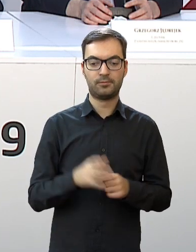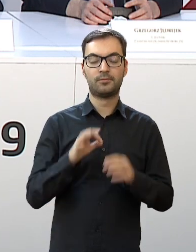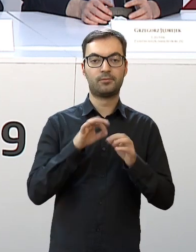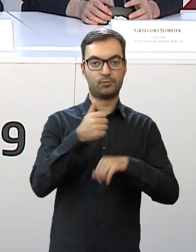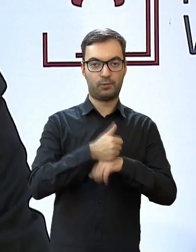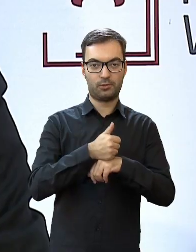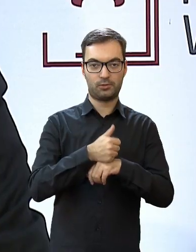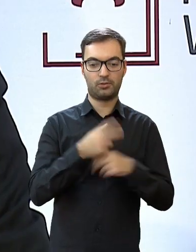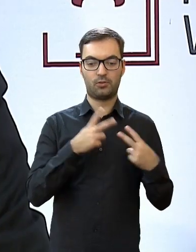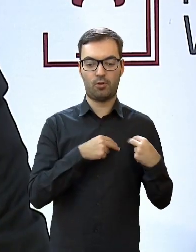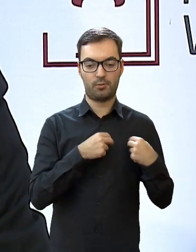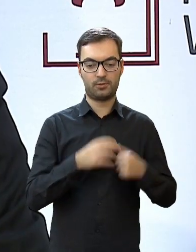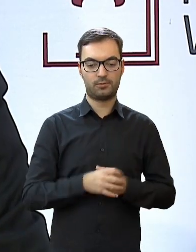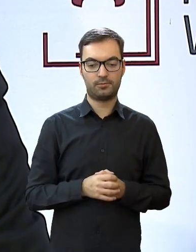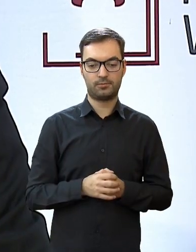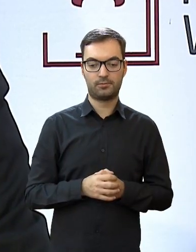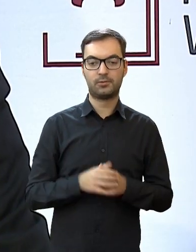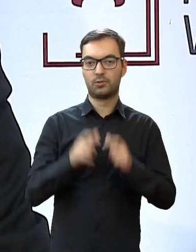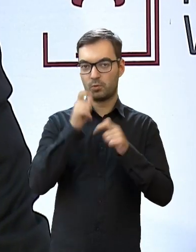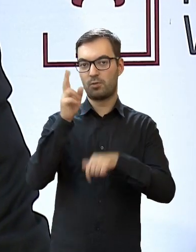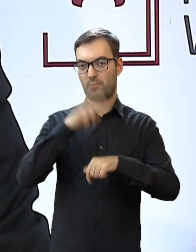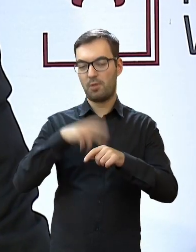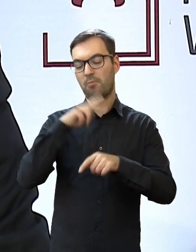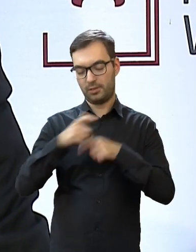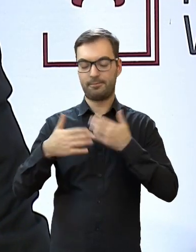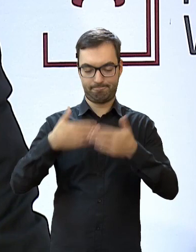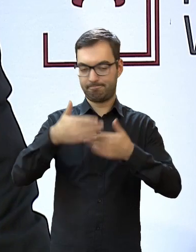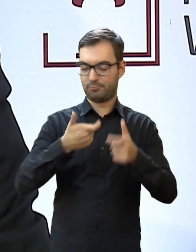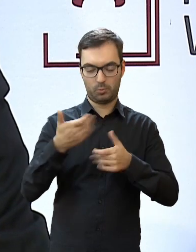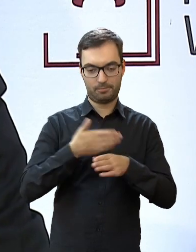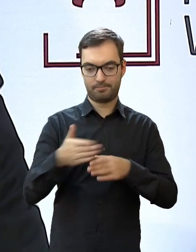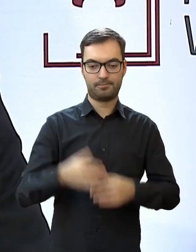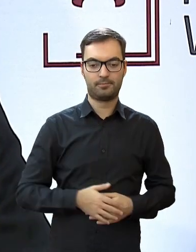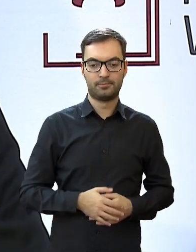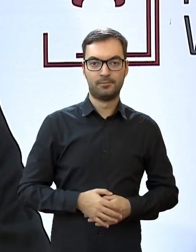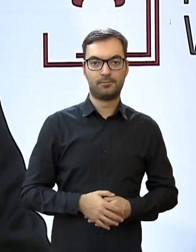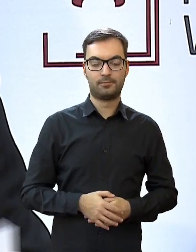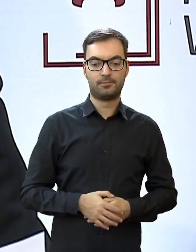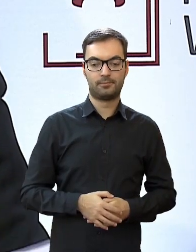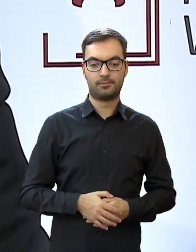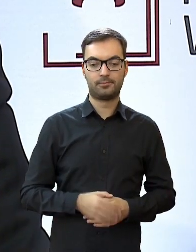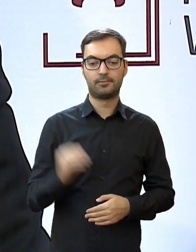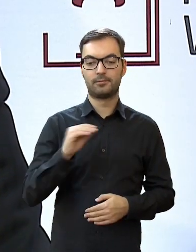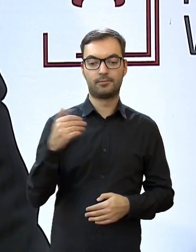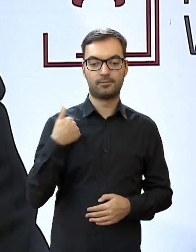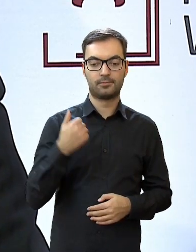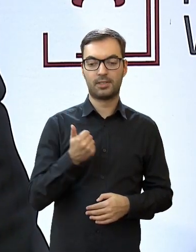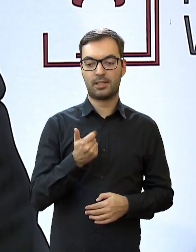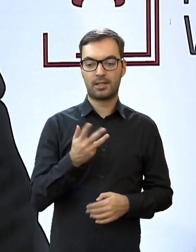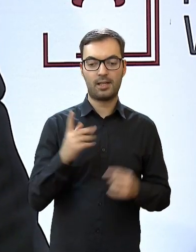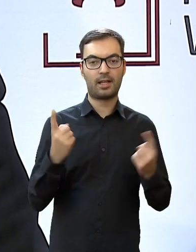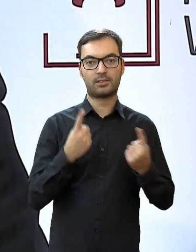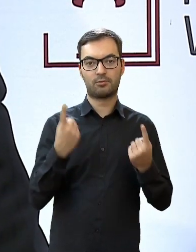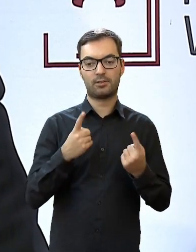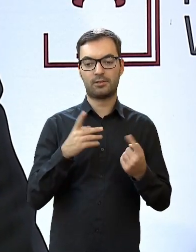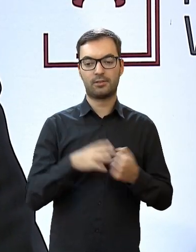komisji, funkcjonariuszom policji i podjęto stosowne czynności procesowe. Mieliśmy jeszcze kilka zdarzeń,